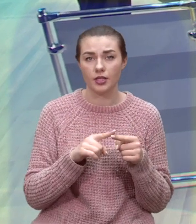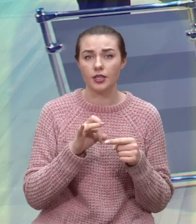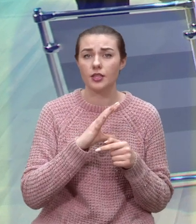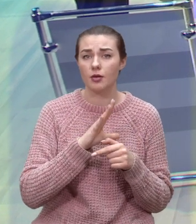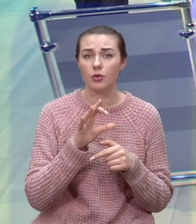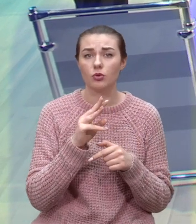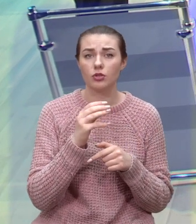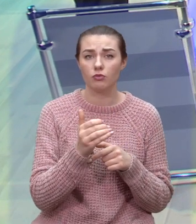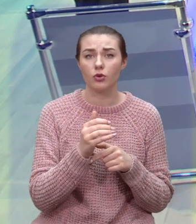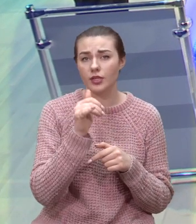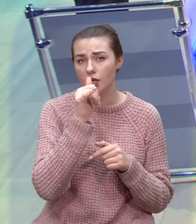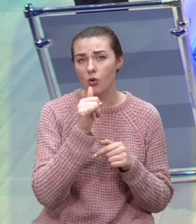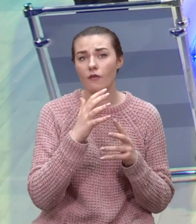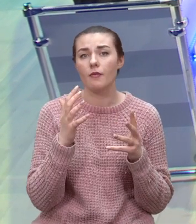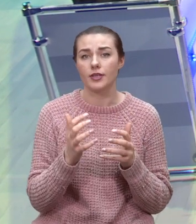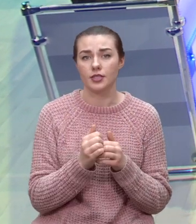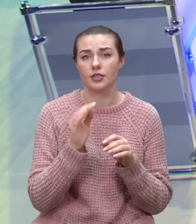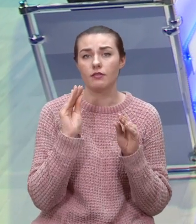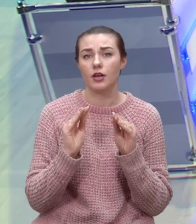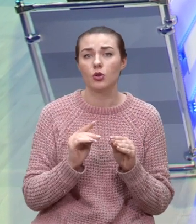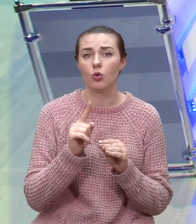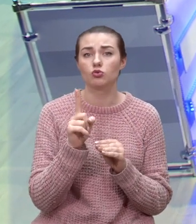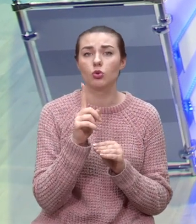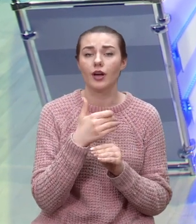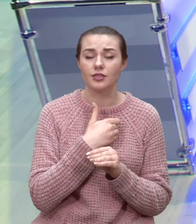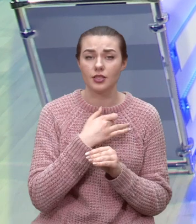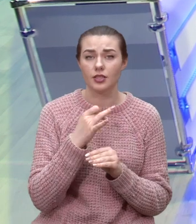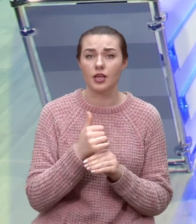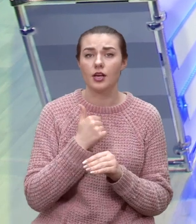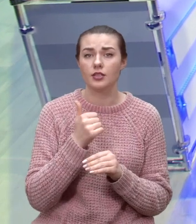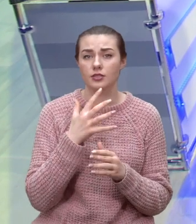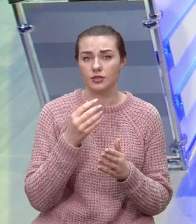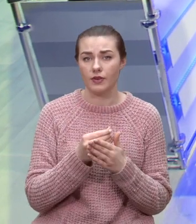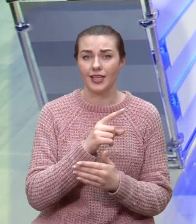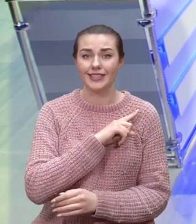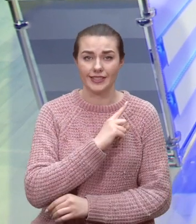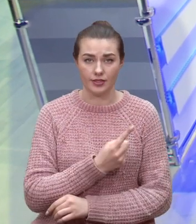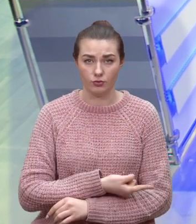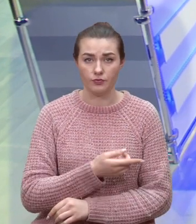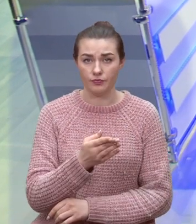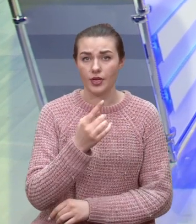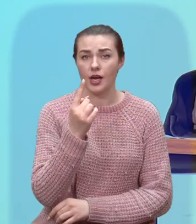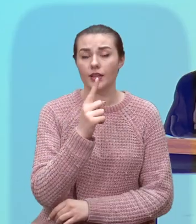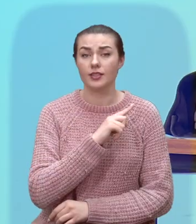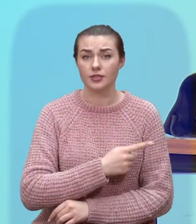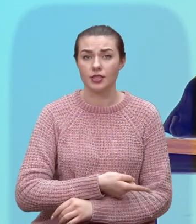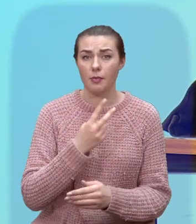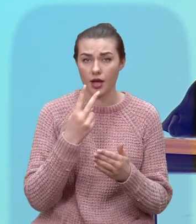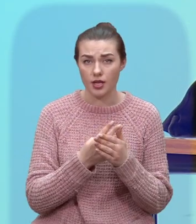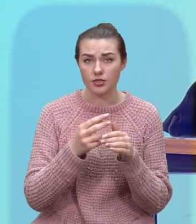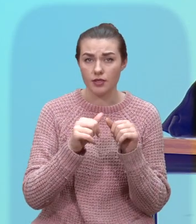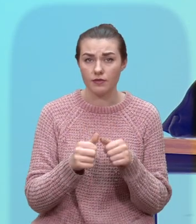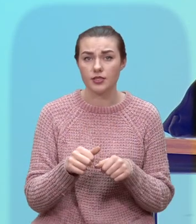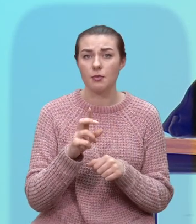не было от него никакого спасения творил он что хотел и гордился своей силы вот одна сила представлена в